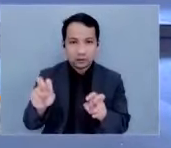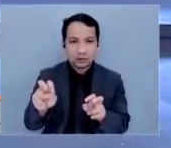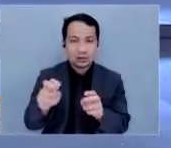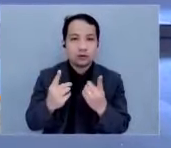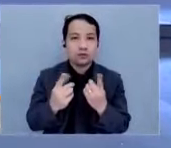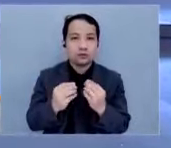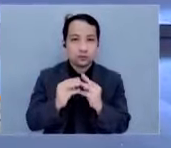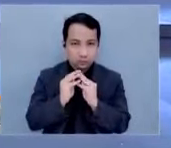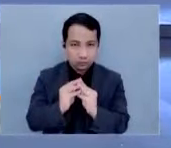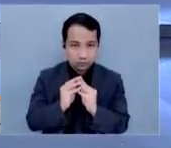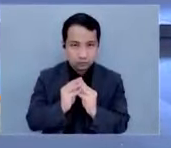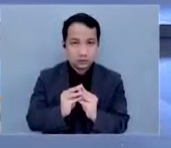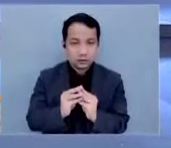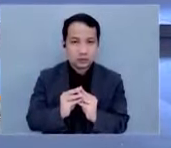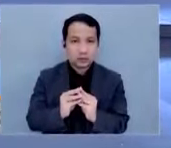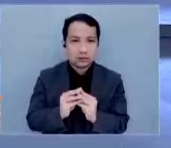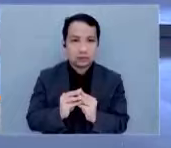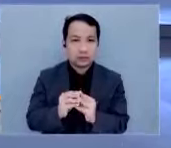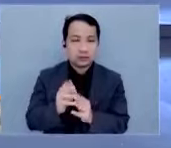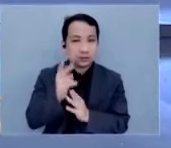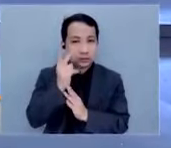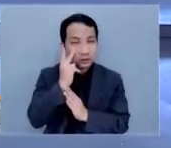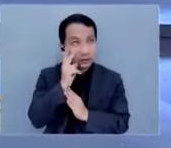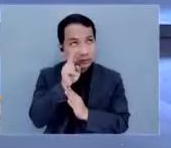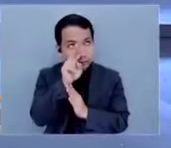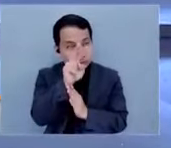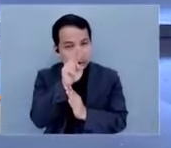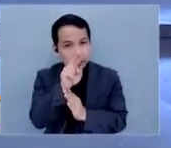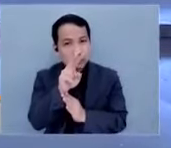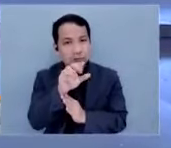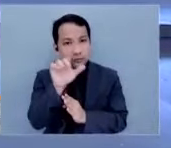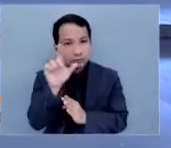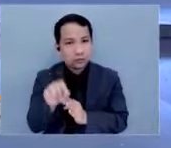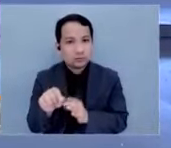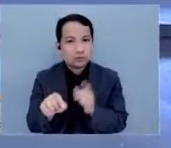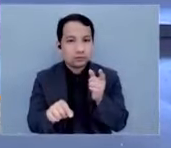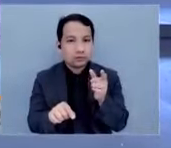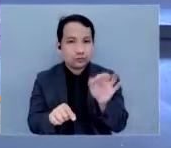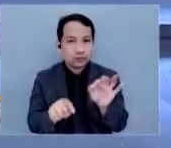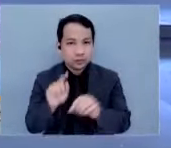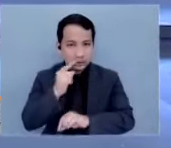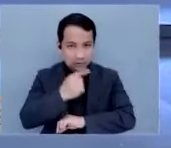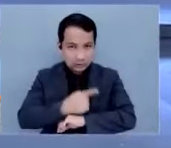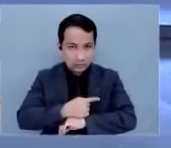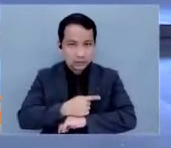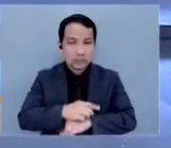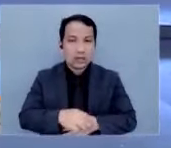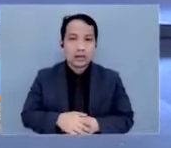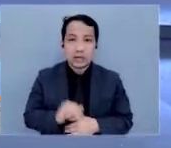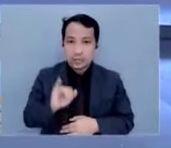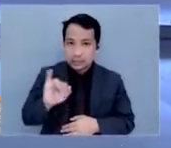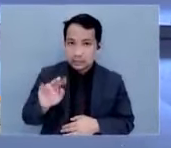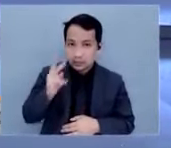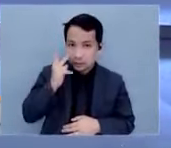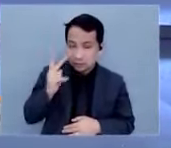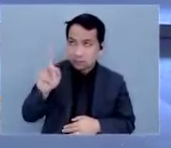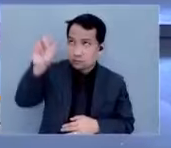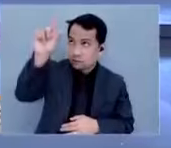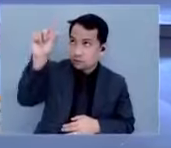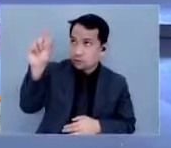ng moon sighting activities tuwing ikadalawamputsyam na araw nito. Kapag nakita po nila ang buwan sa araw na